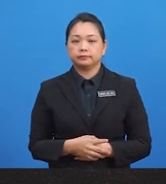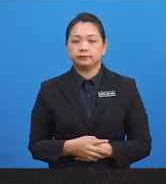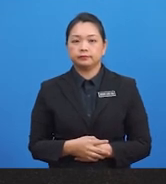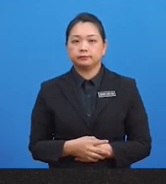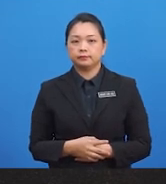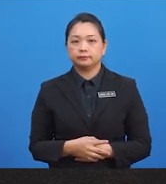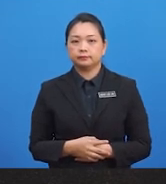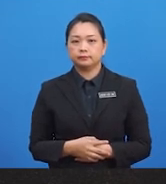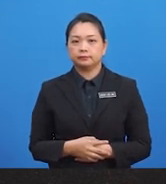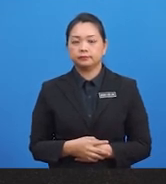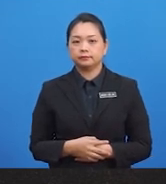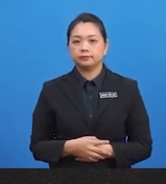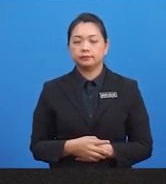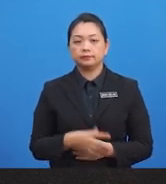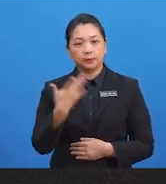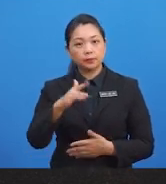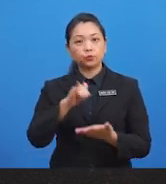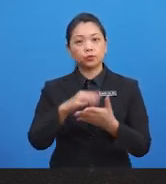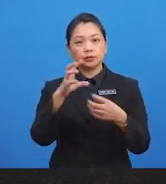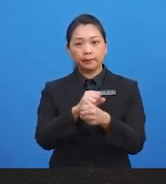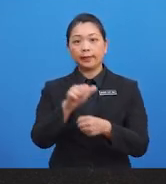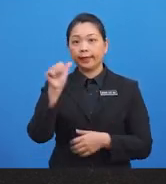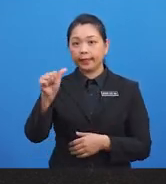Seterusnya, kita akan mencari koordinat titik B.